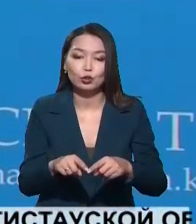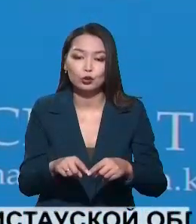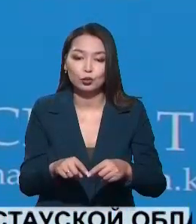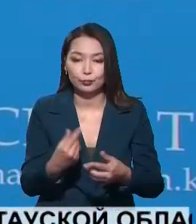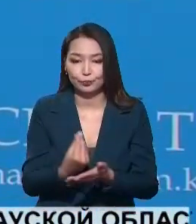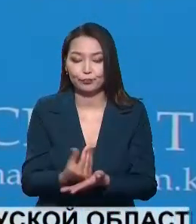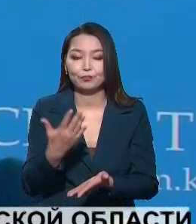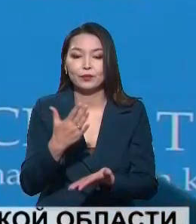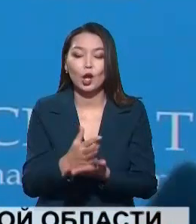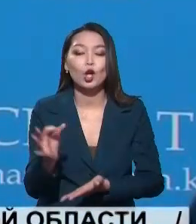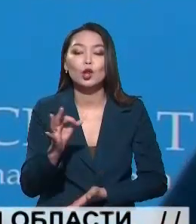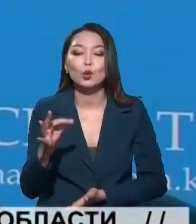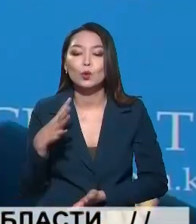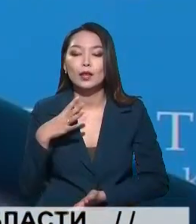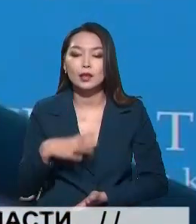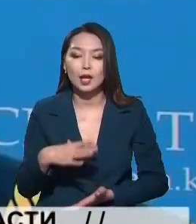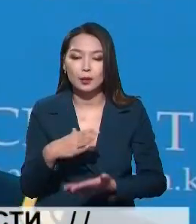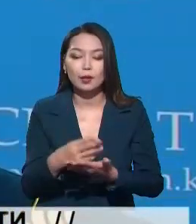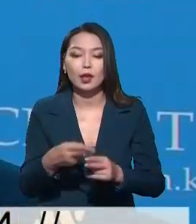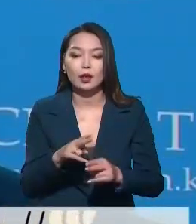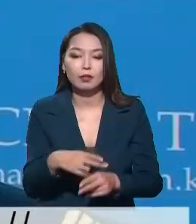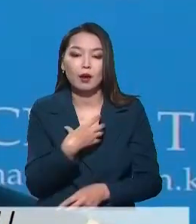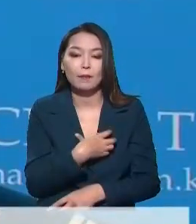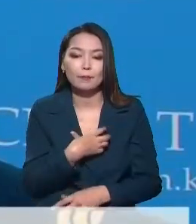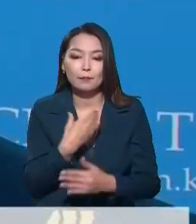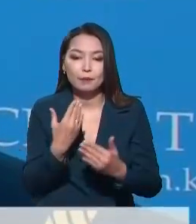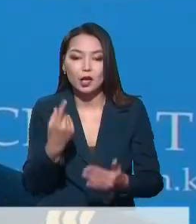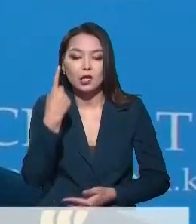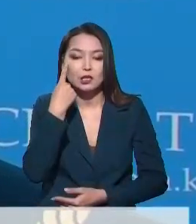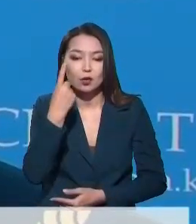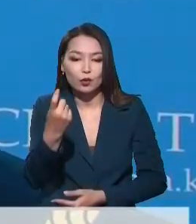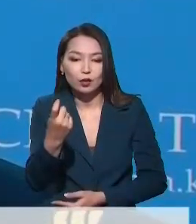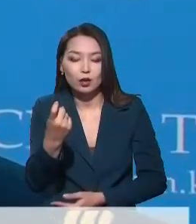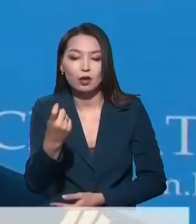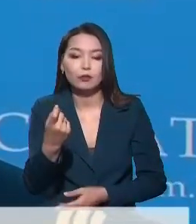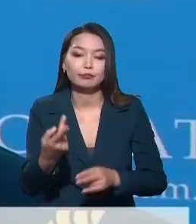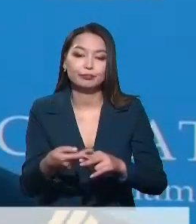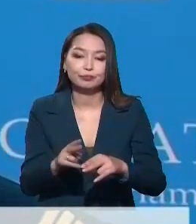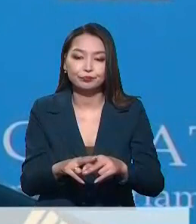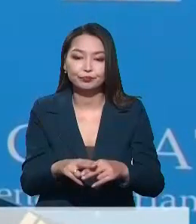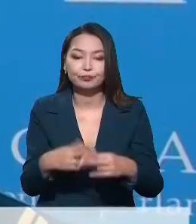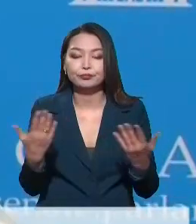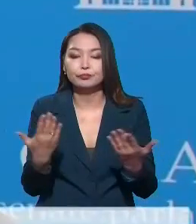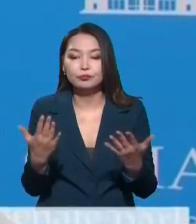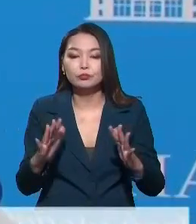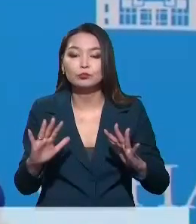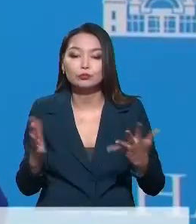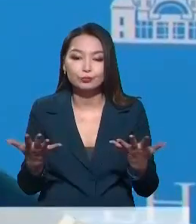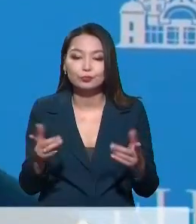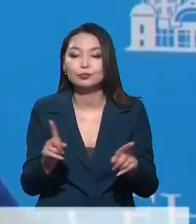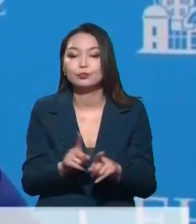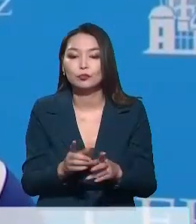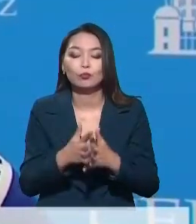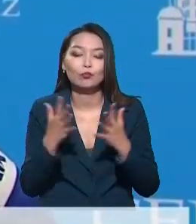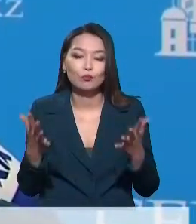нулевая терпимость. То есть необходимо сообщать, скажем, о таких мерах, которые происходят. Более